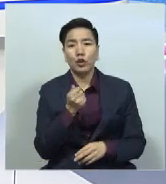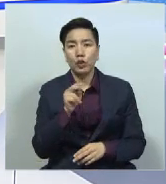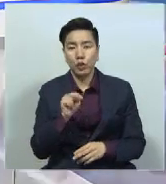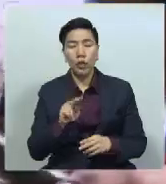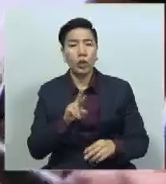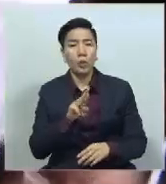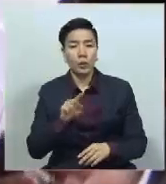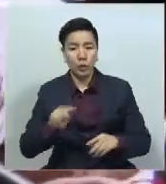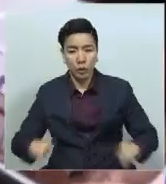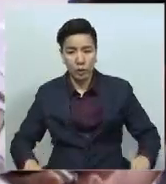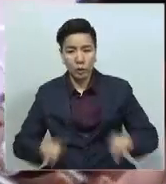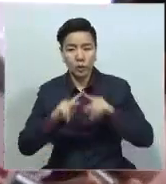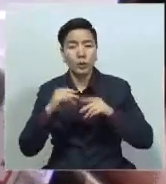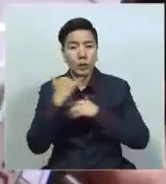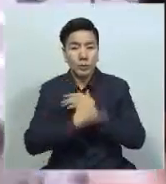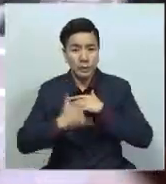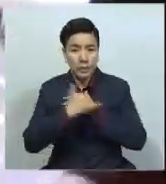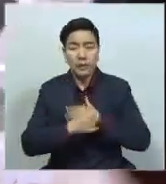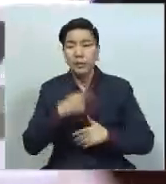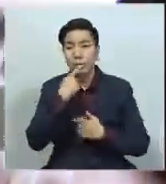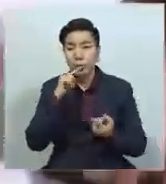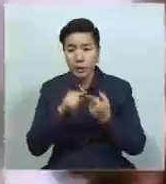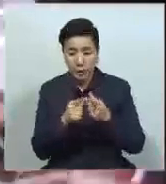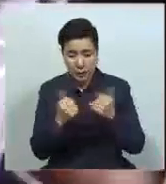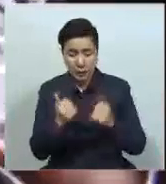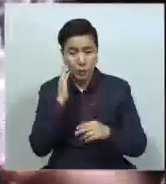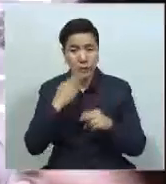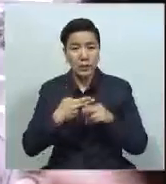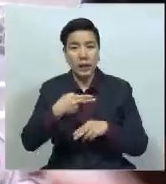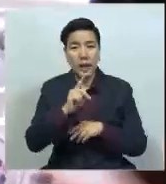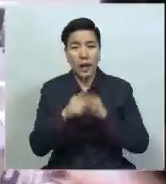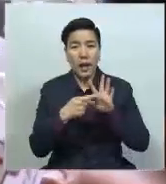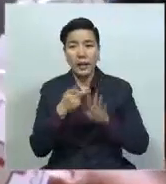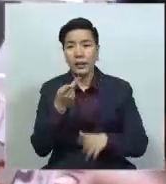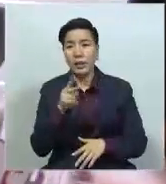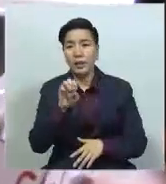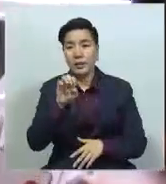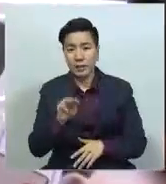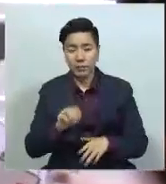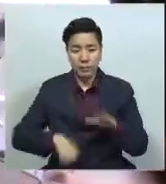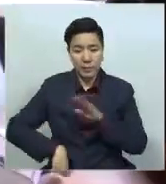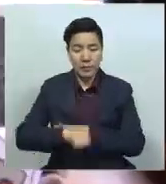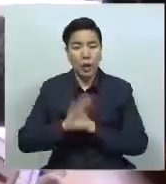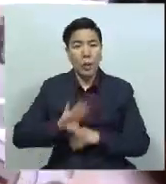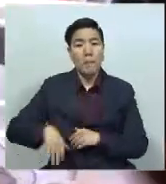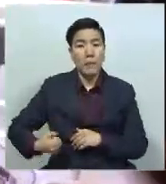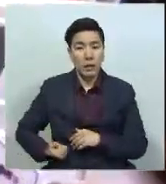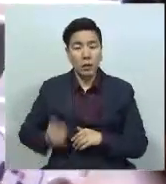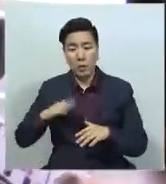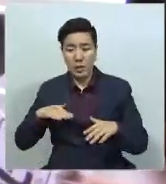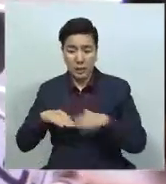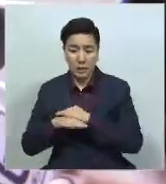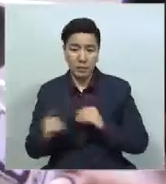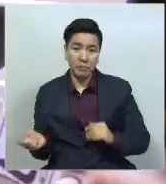ตถ์วินัยรัฐมนตรีว่าการกระทรวงการต่างประเทศกล่าวถึงกรณีนายฮาคิมอัลอาราบีนักฟุตบอลชาวบาเรนสถานะ